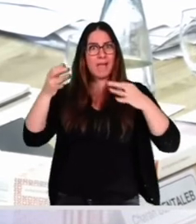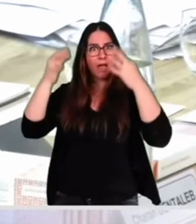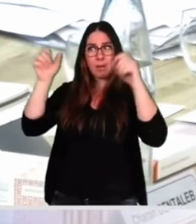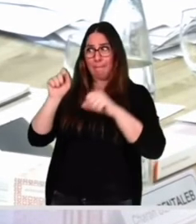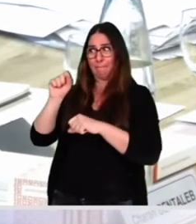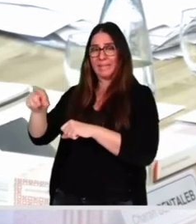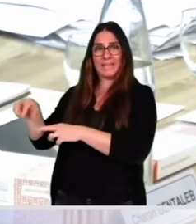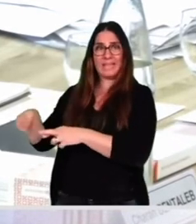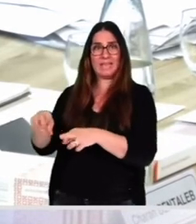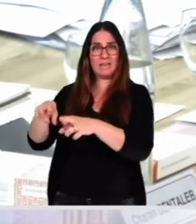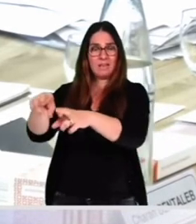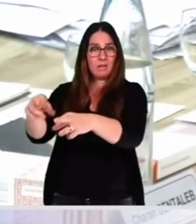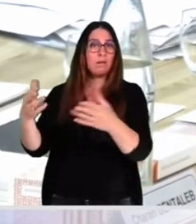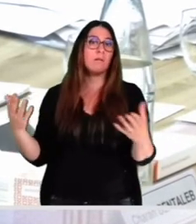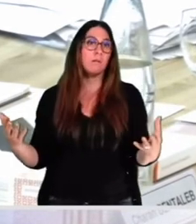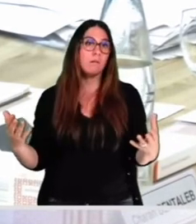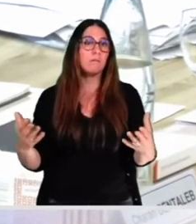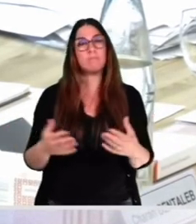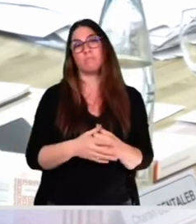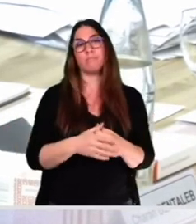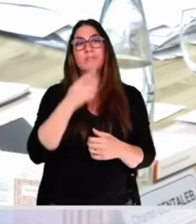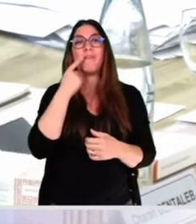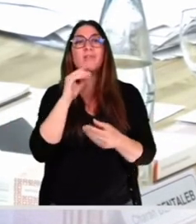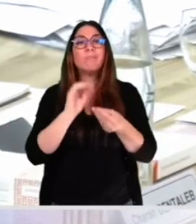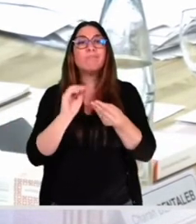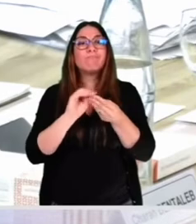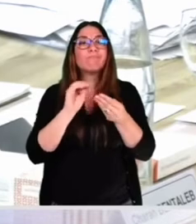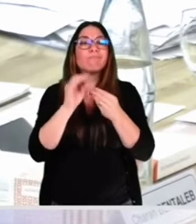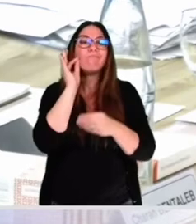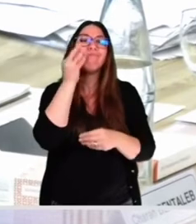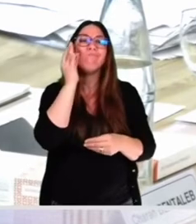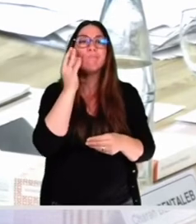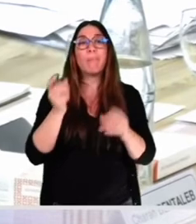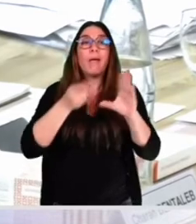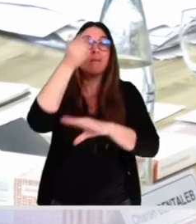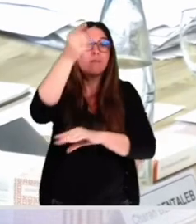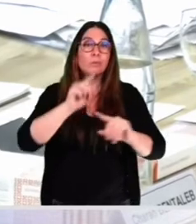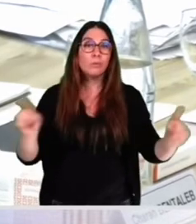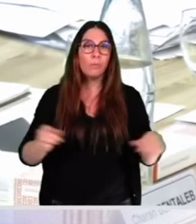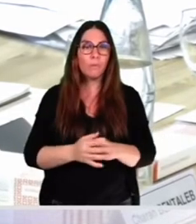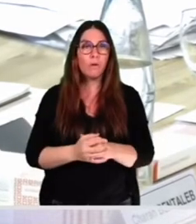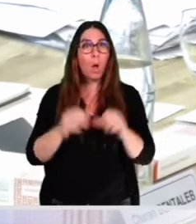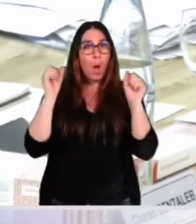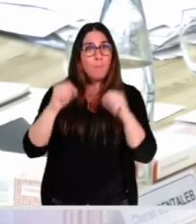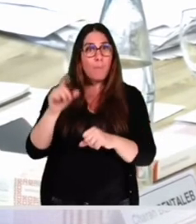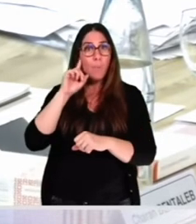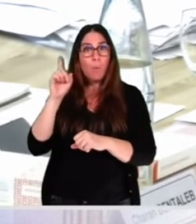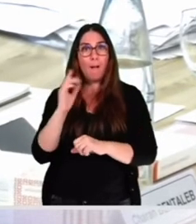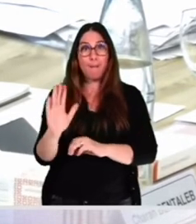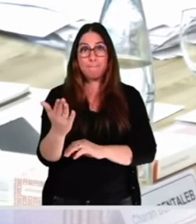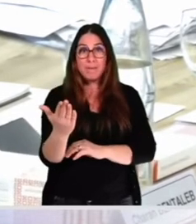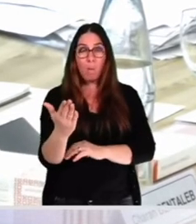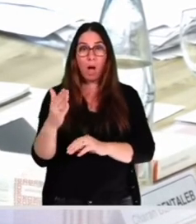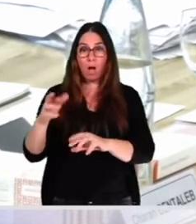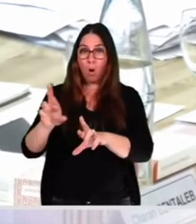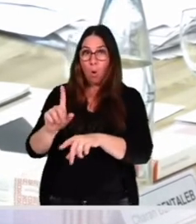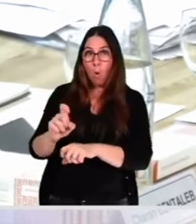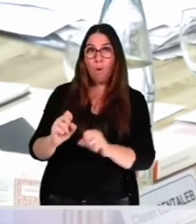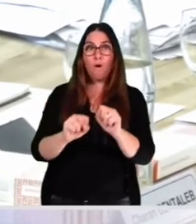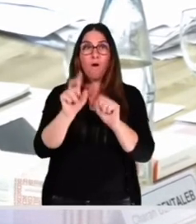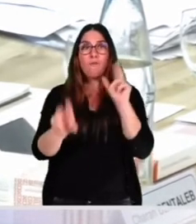majeur, le projet se contente de mesures gadgets peu pérennes. On aurait pu imaginer un travail sur l'eau, miroir d'eau, fontaine interactive,